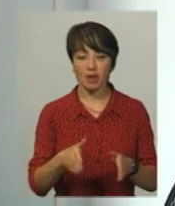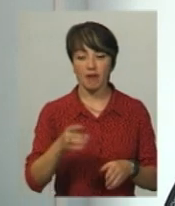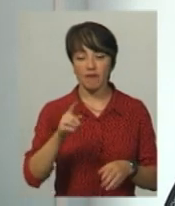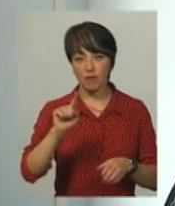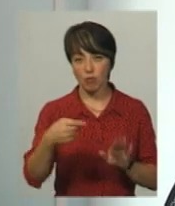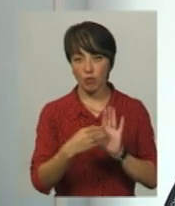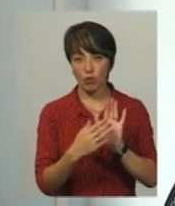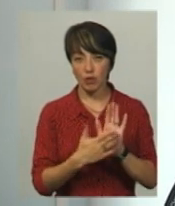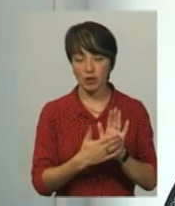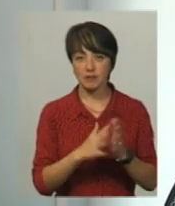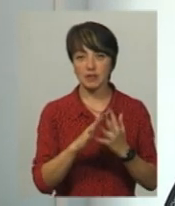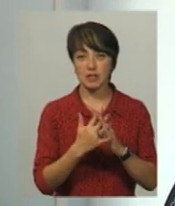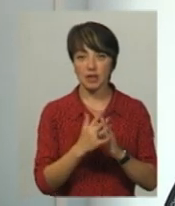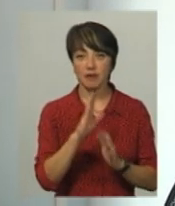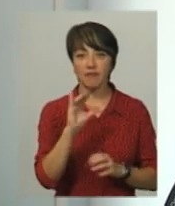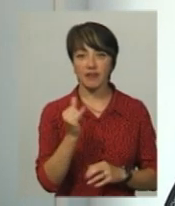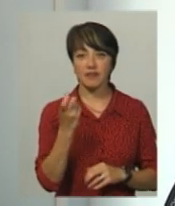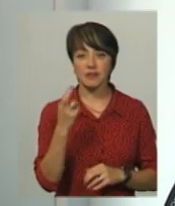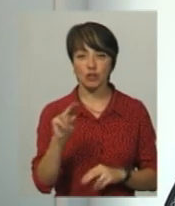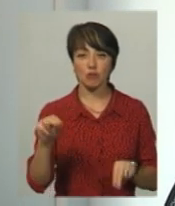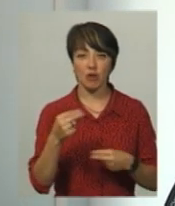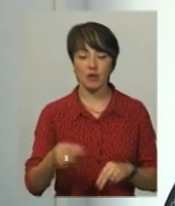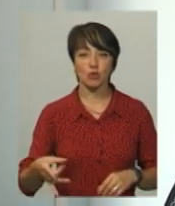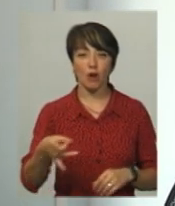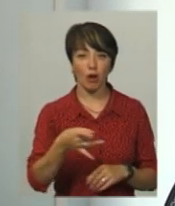про ділянку дороги по селі Вівся Чемеровецького району.